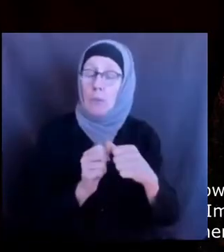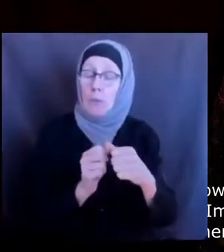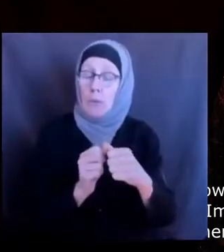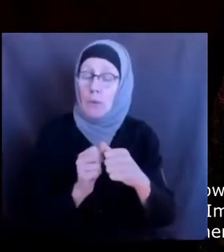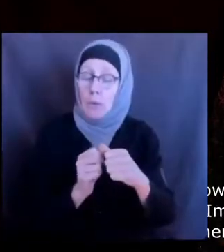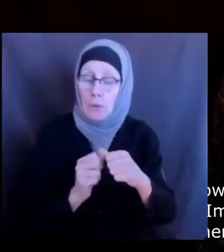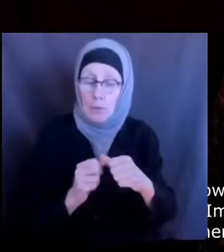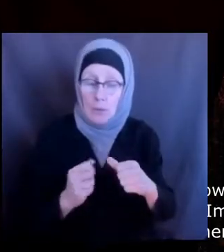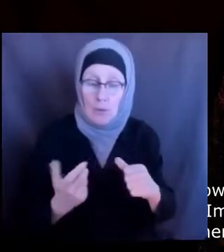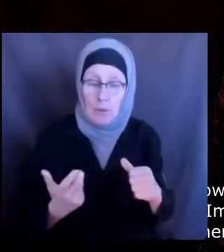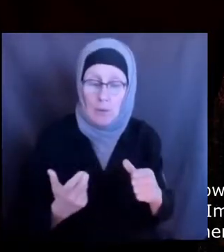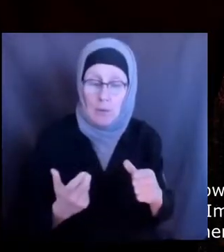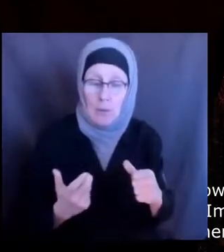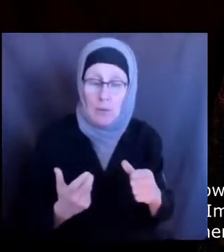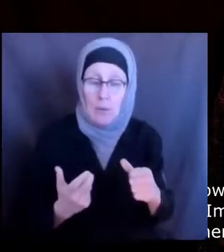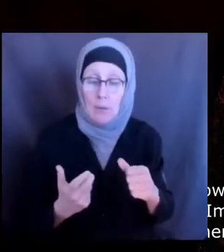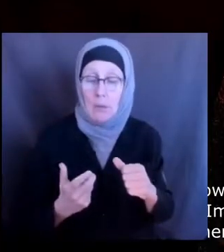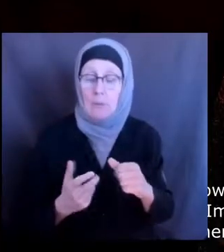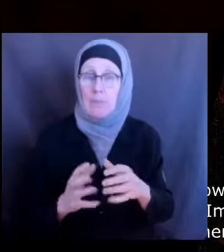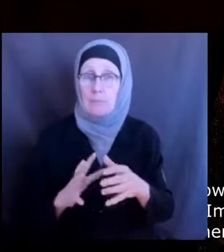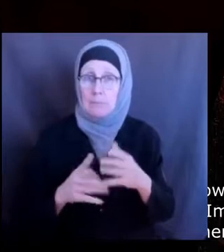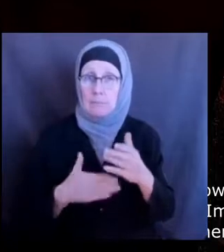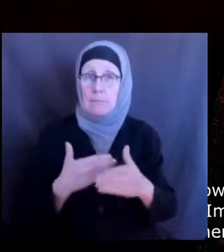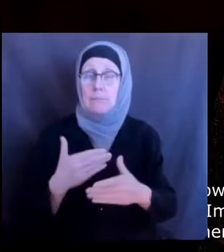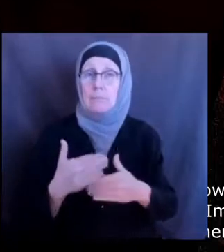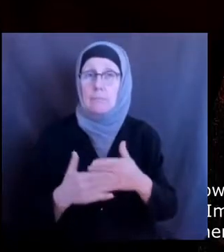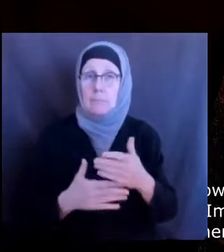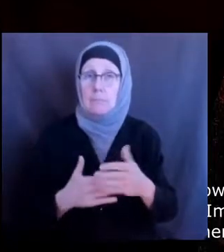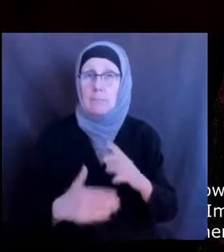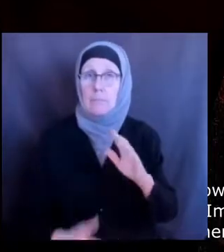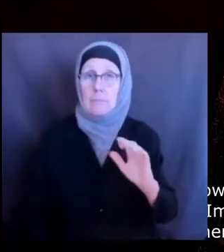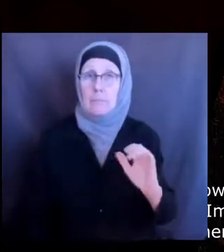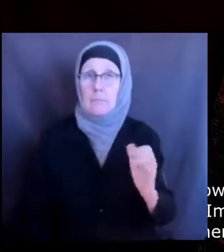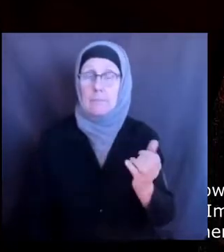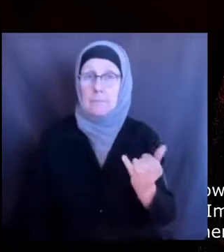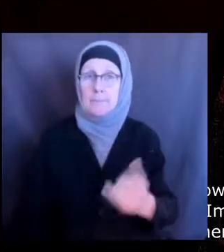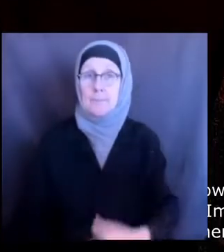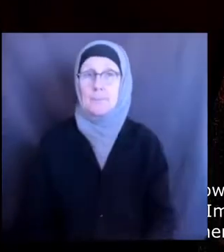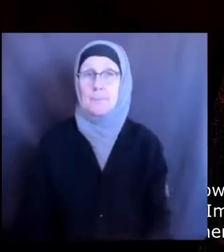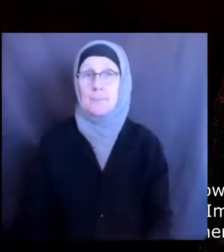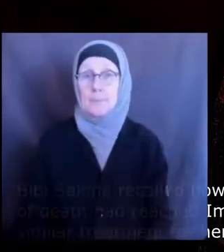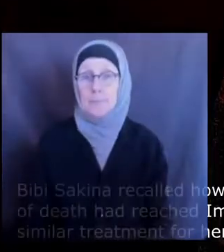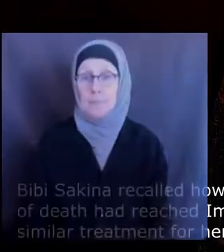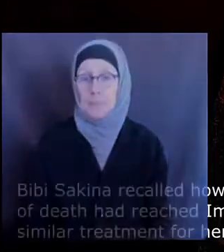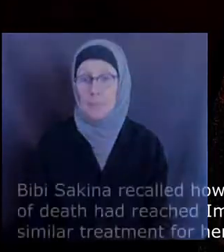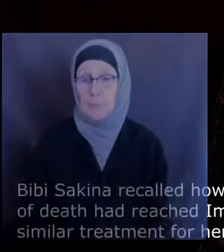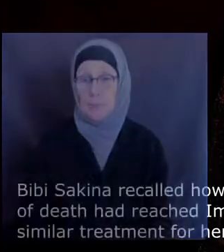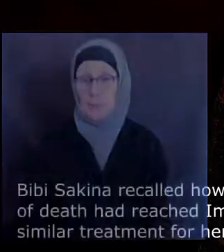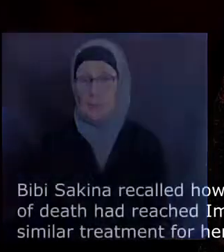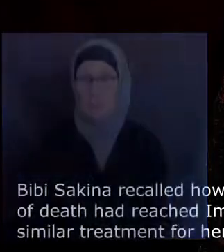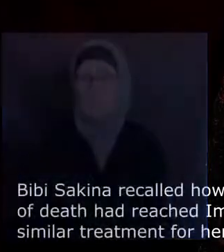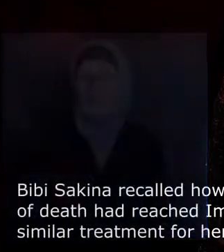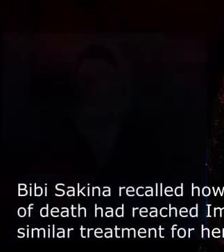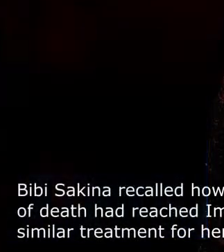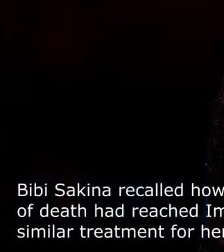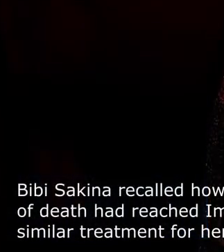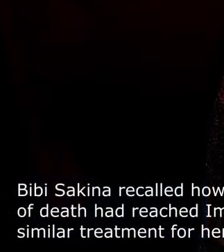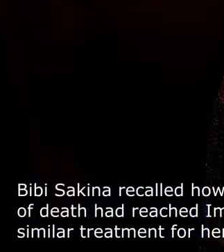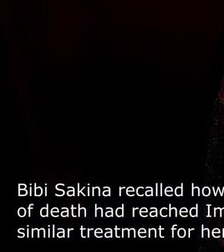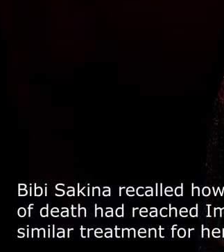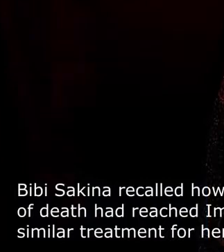thi, yaad kiya hoga baba ko ke dekhiye ek yatima ke saath aapka sulook